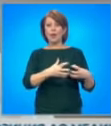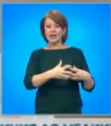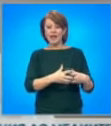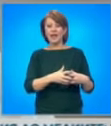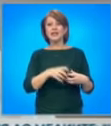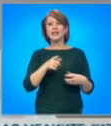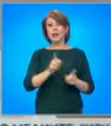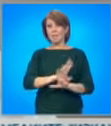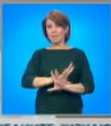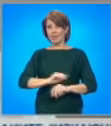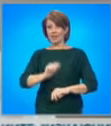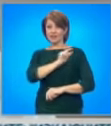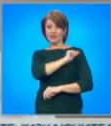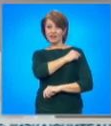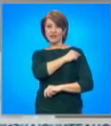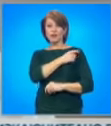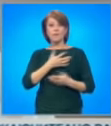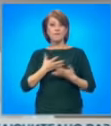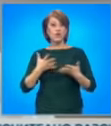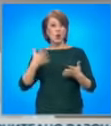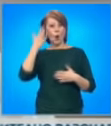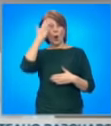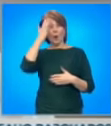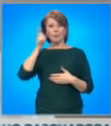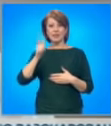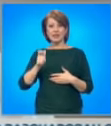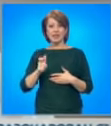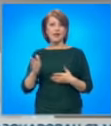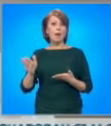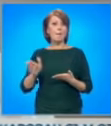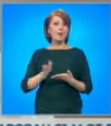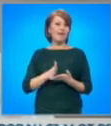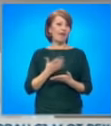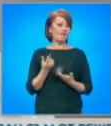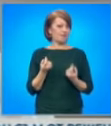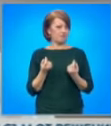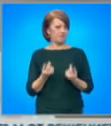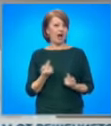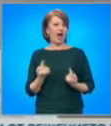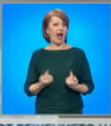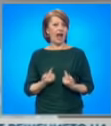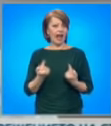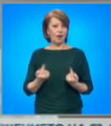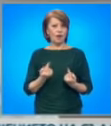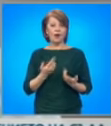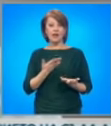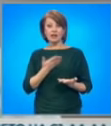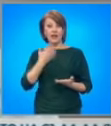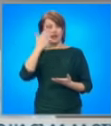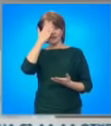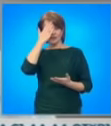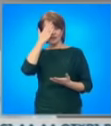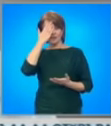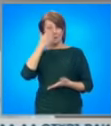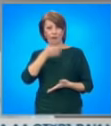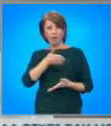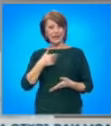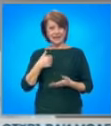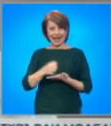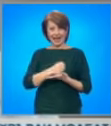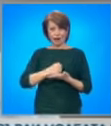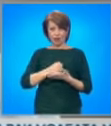пациентите карат леко болестта. Дали едно заболяване протича леко, може да се каже по това дали пациентите се лекуват вкъщи